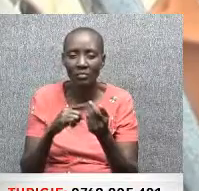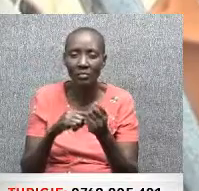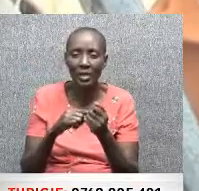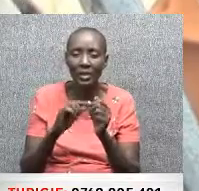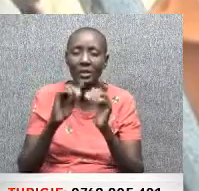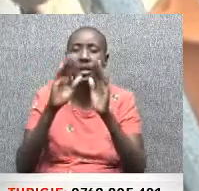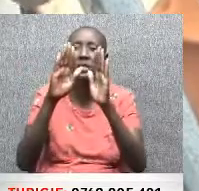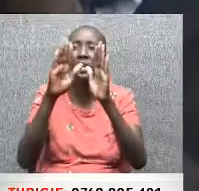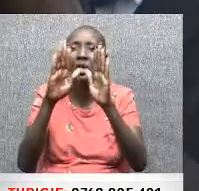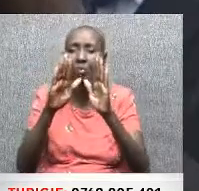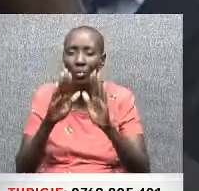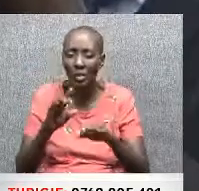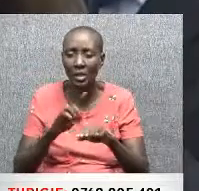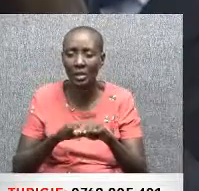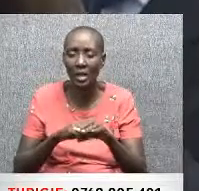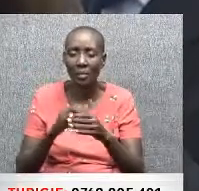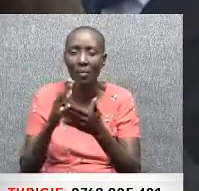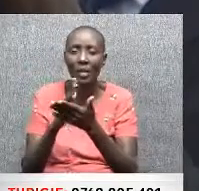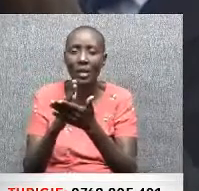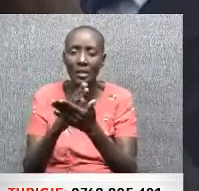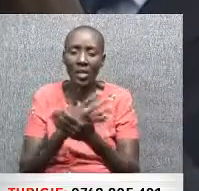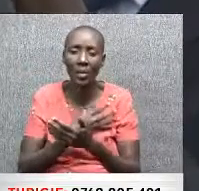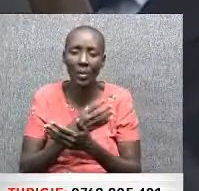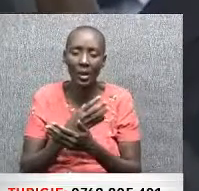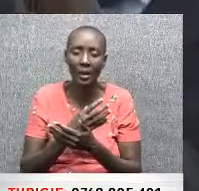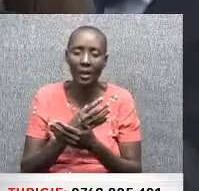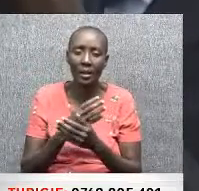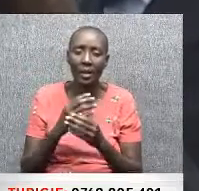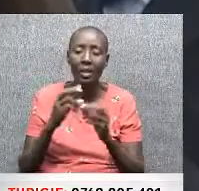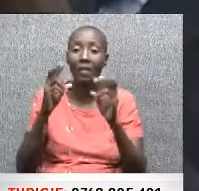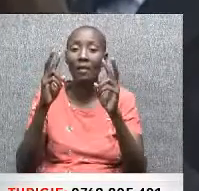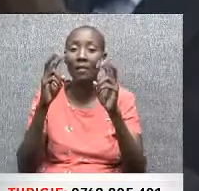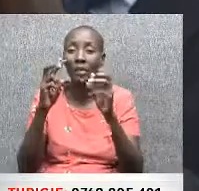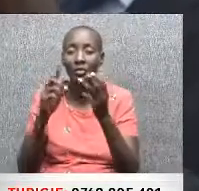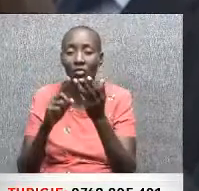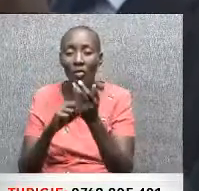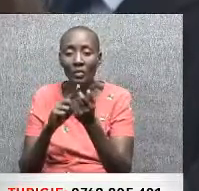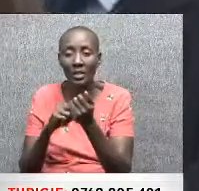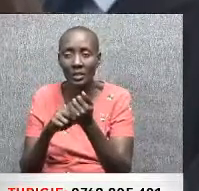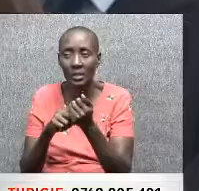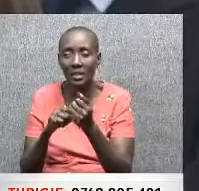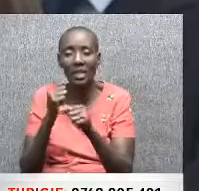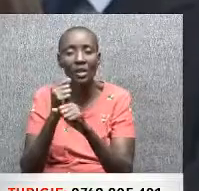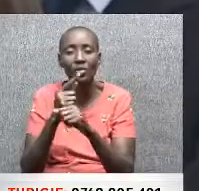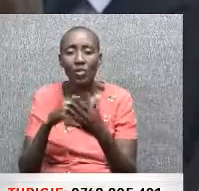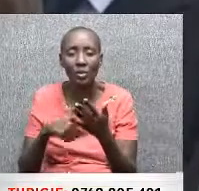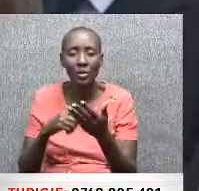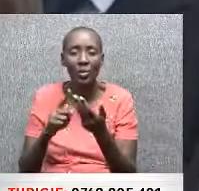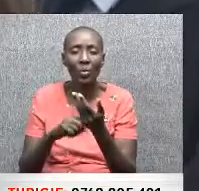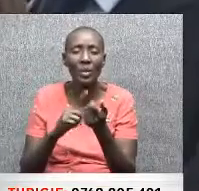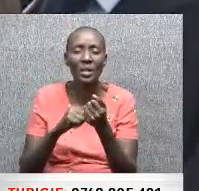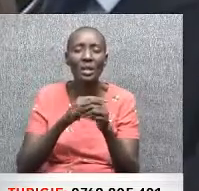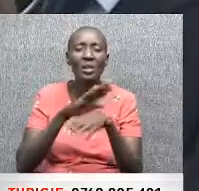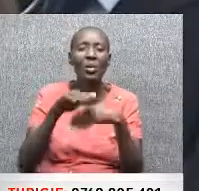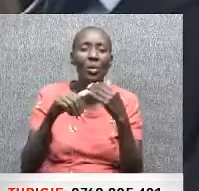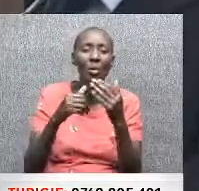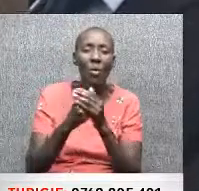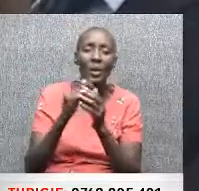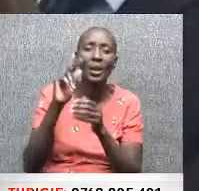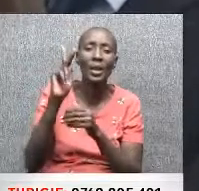ugavi wa rasmali. Na hii maneno ya census wanaenda kuhesabu watu Kenya mzima,